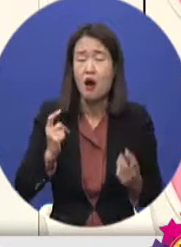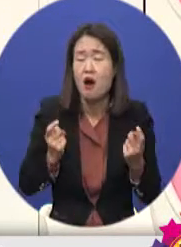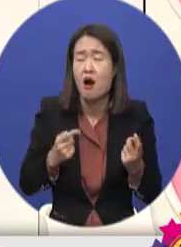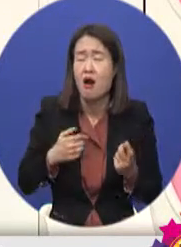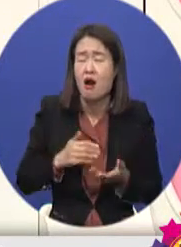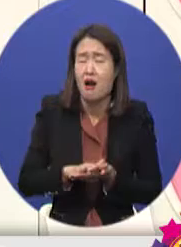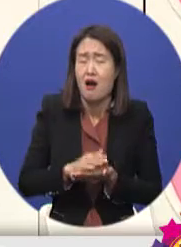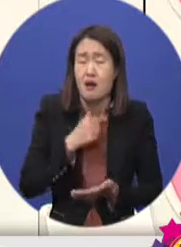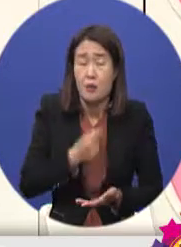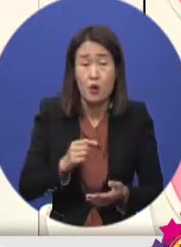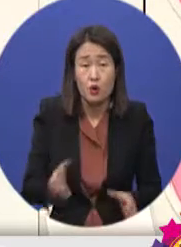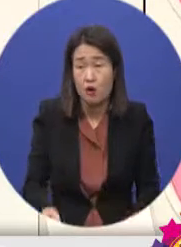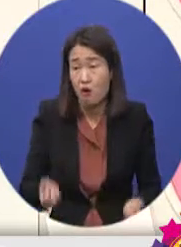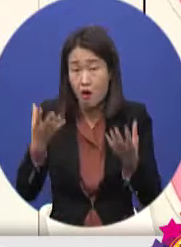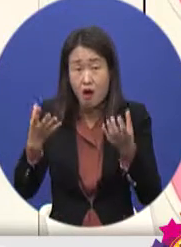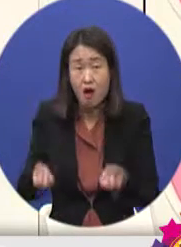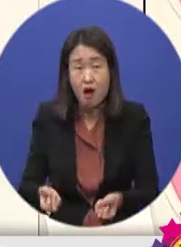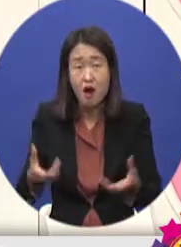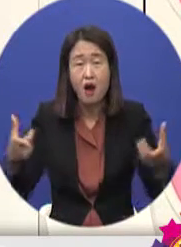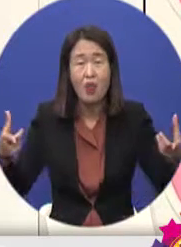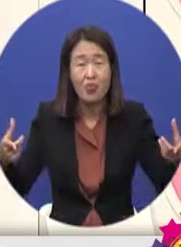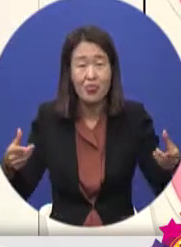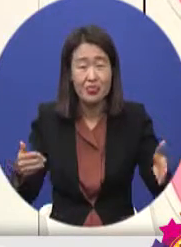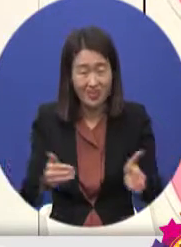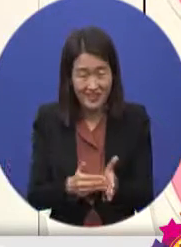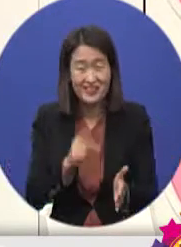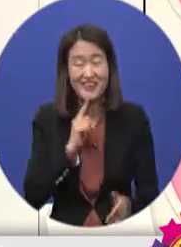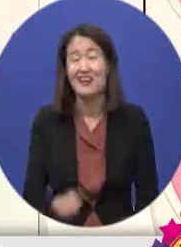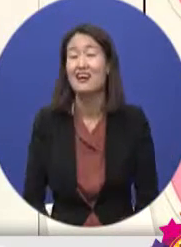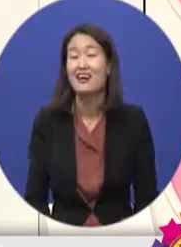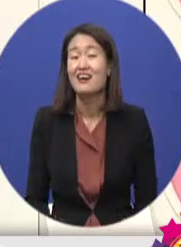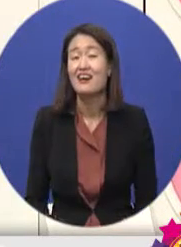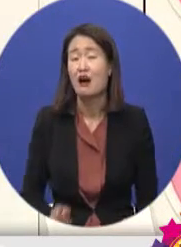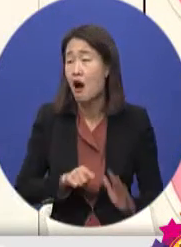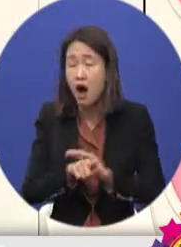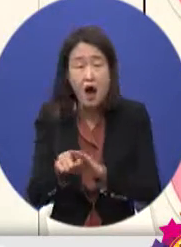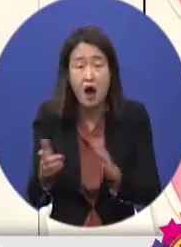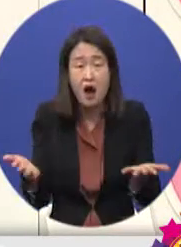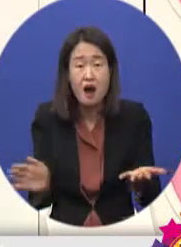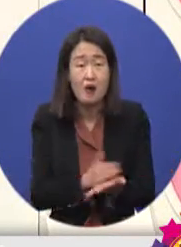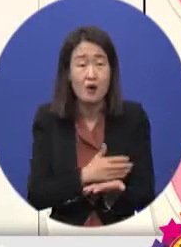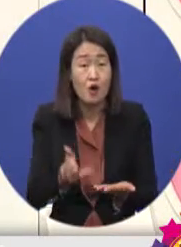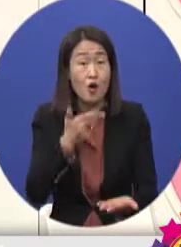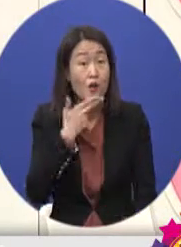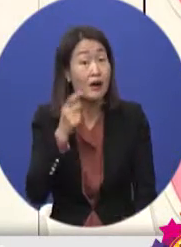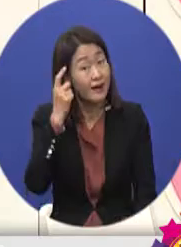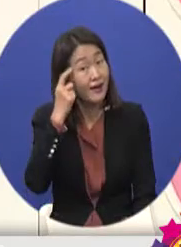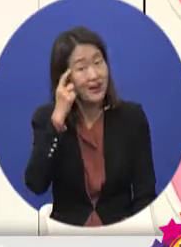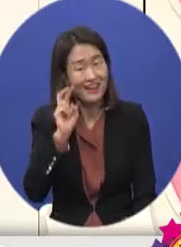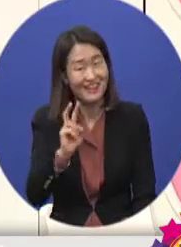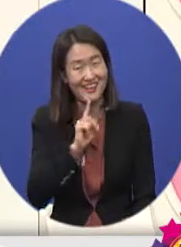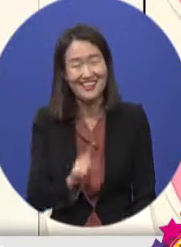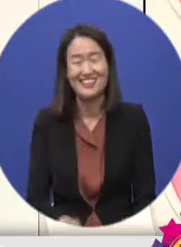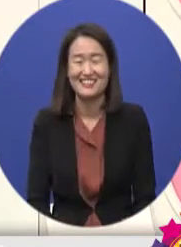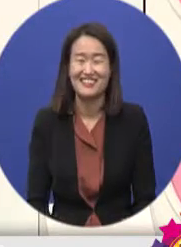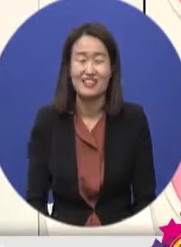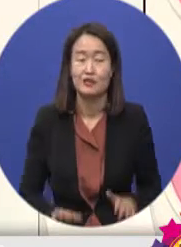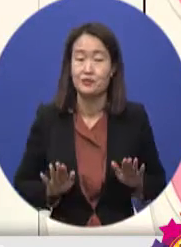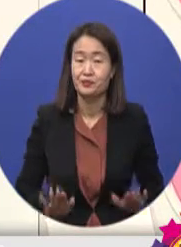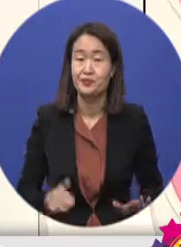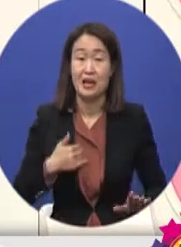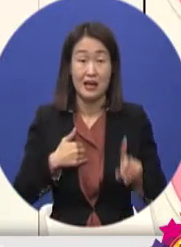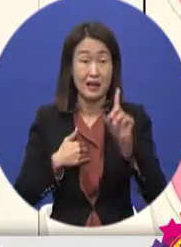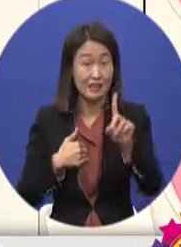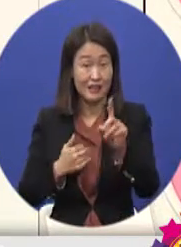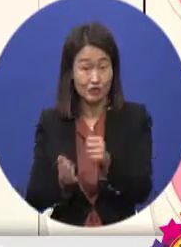싶은데 이제 축제는 점점 줄어들고 거의 다 끝나고 정말 다녀올 곳이 별로 없다 싶으실 거예요. 오늘은 제가